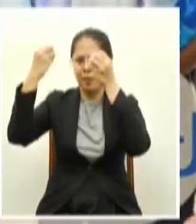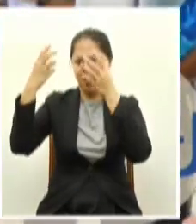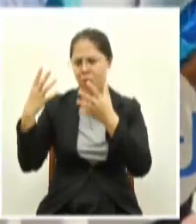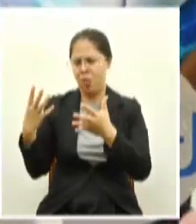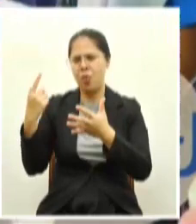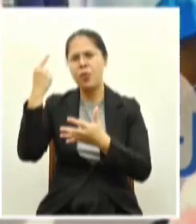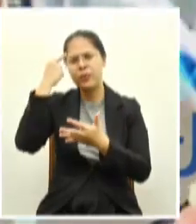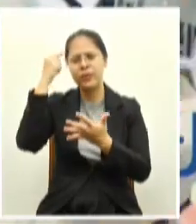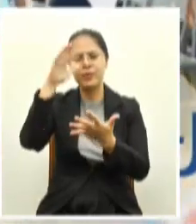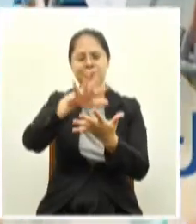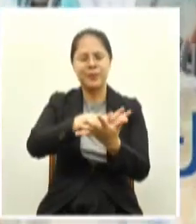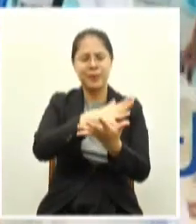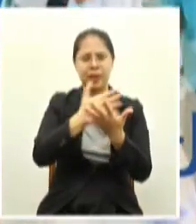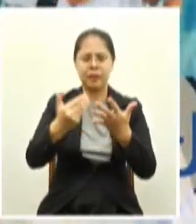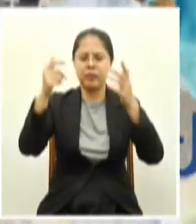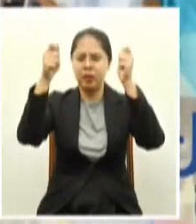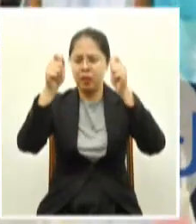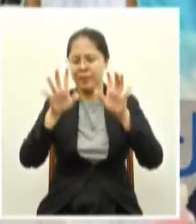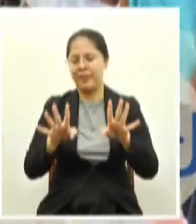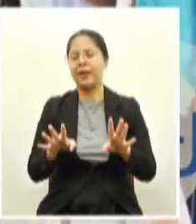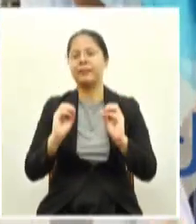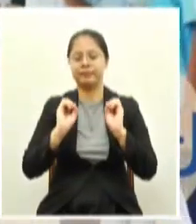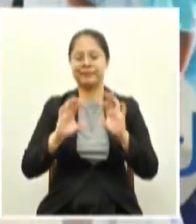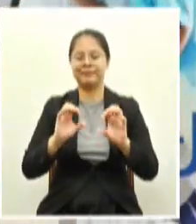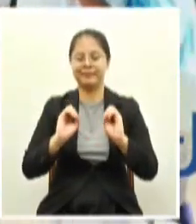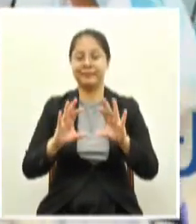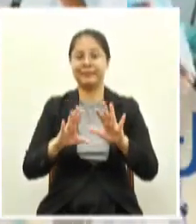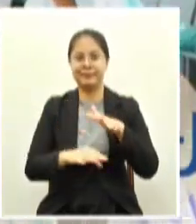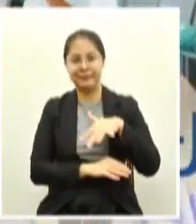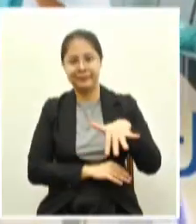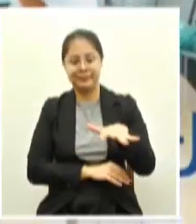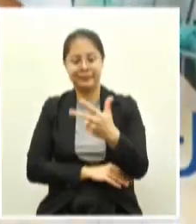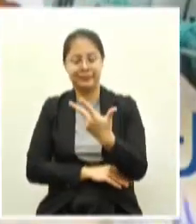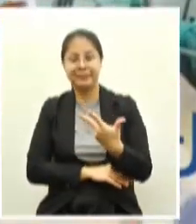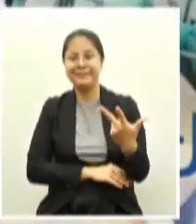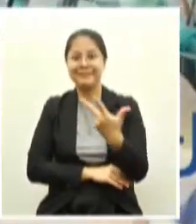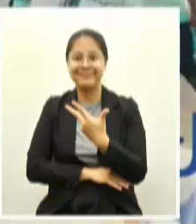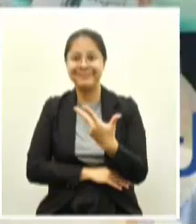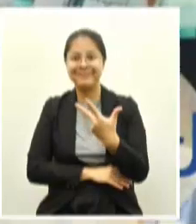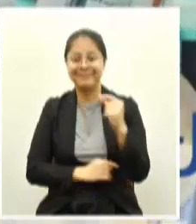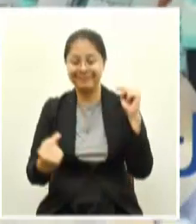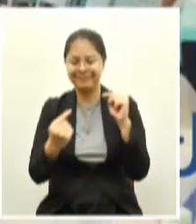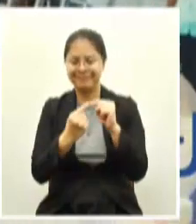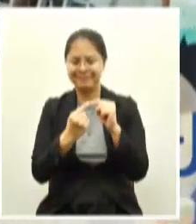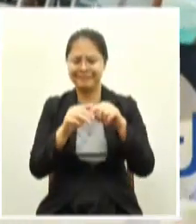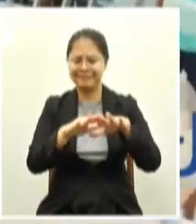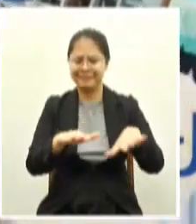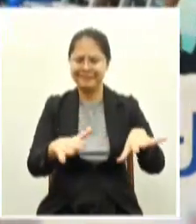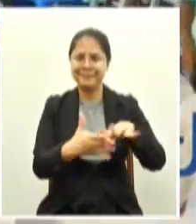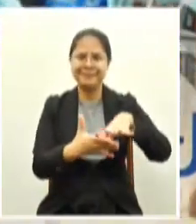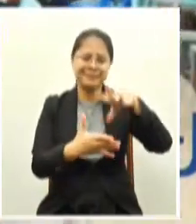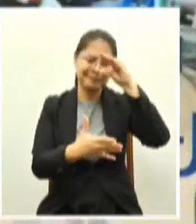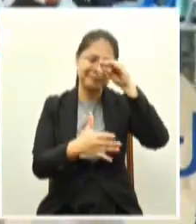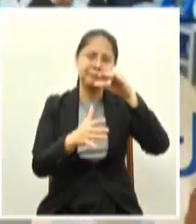แบบการเรียนรู้และเช่นกันที่ผู้เรียนทั้ง3ห้องก็จะกลายจากนักเรียนธรรมดาเป็นนักเรียน